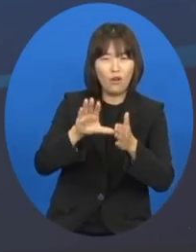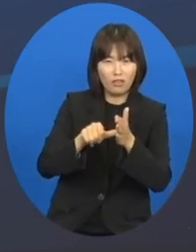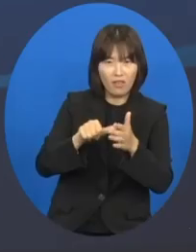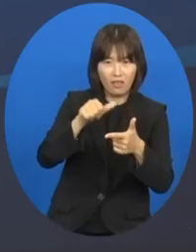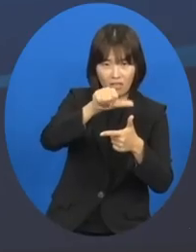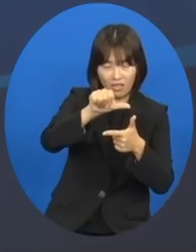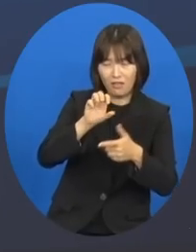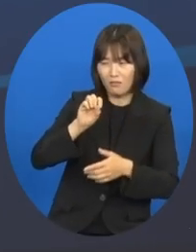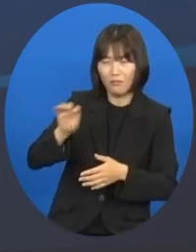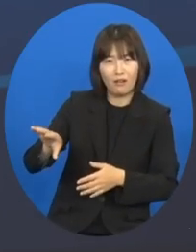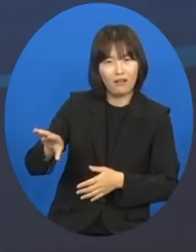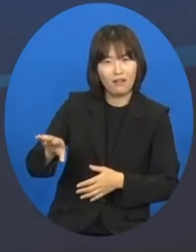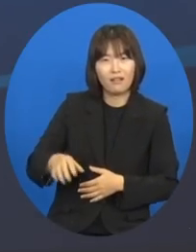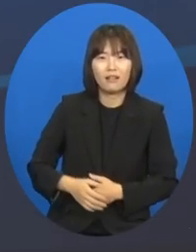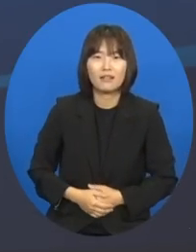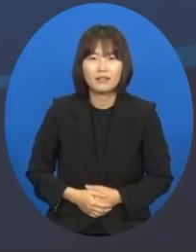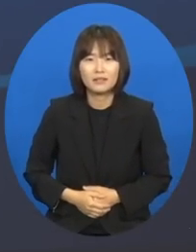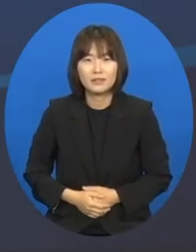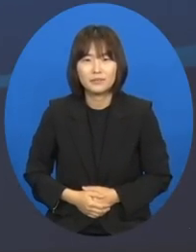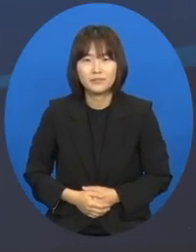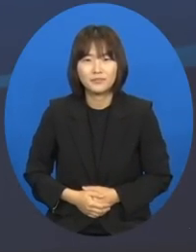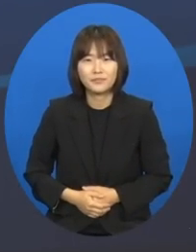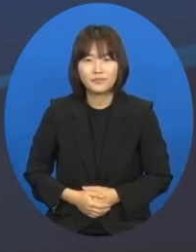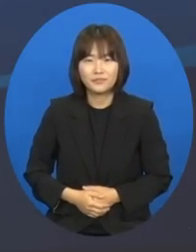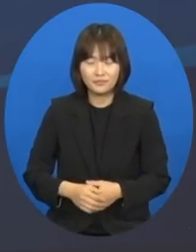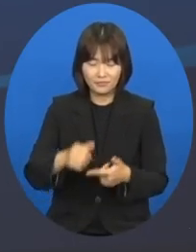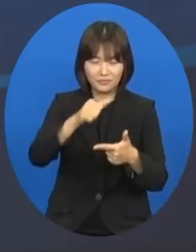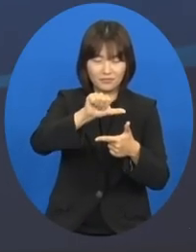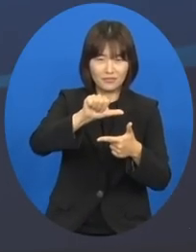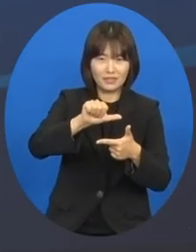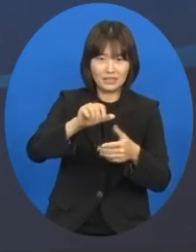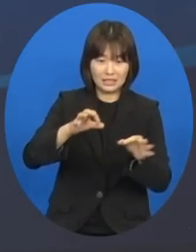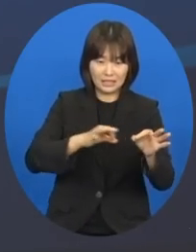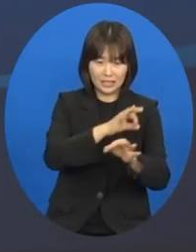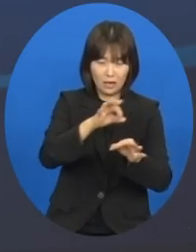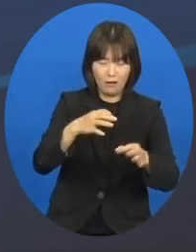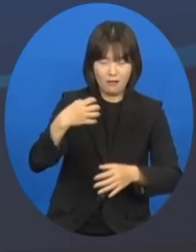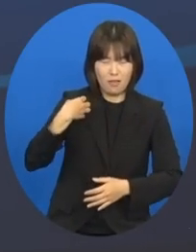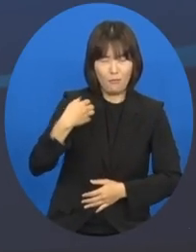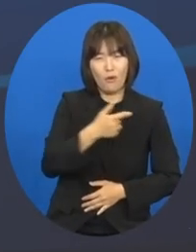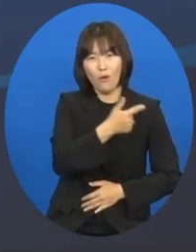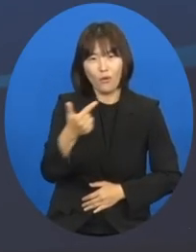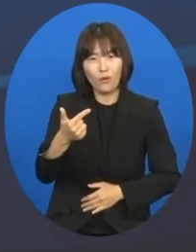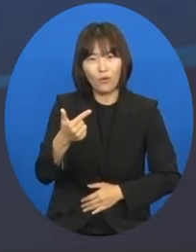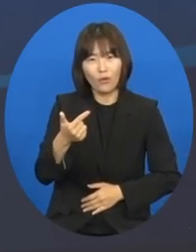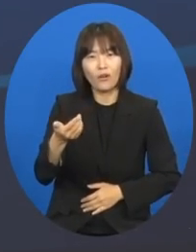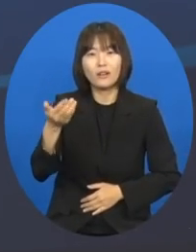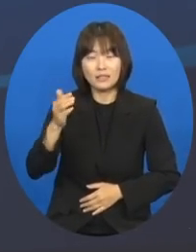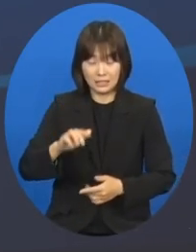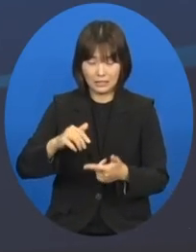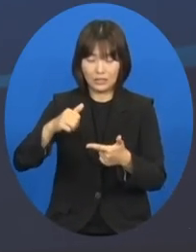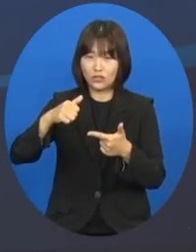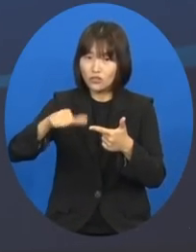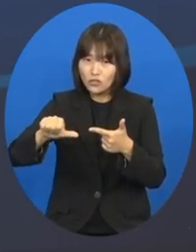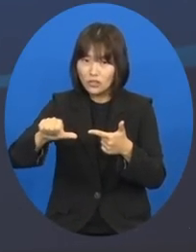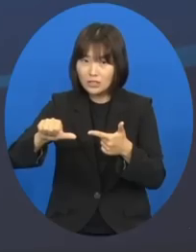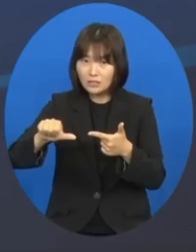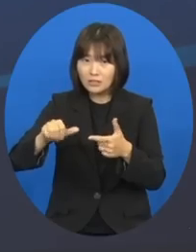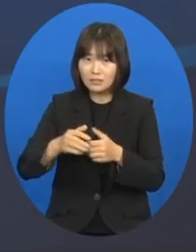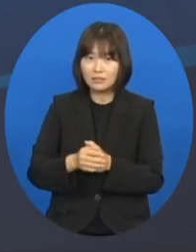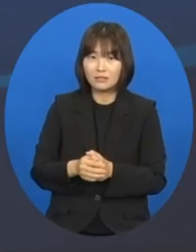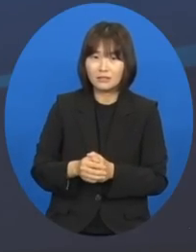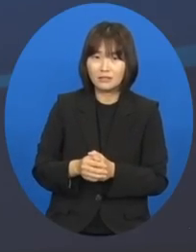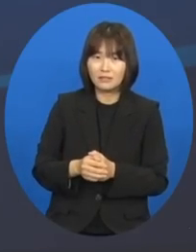저희 첫째는 굉장히 재정적인 책임감이 강한 아이에요 근데 둘째는 날아가는 돈도 자기